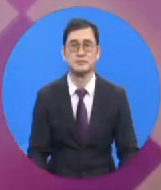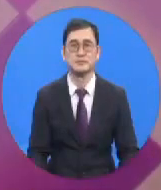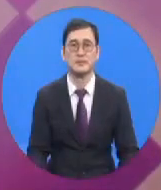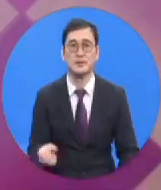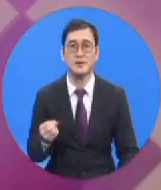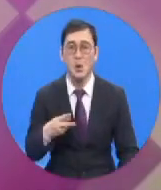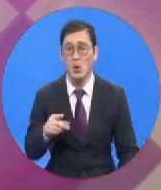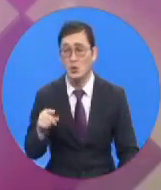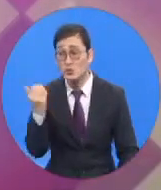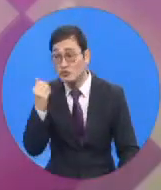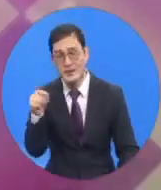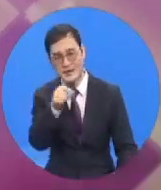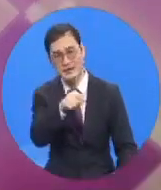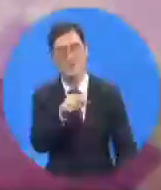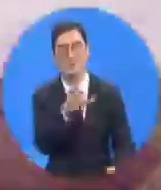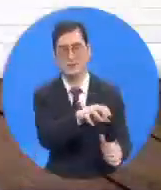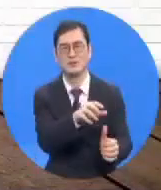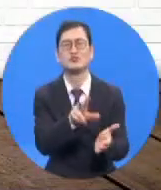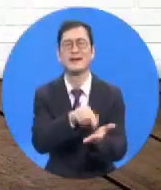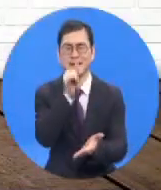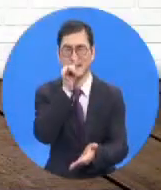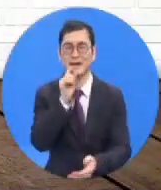문제가 있다 이렇게 지적하고 나섰습니다.